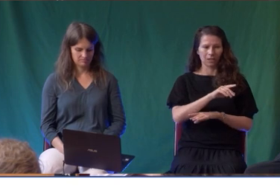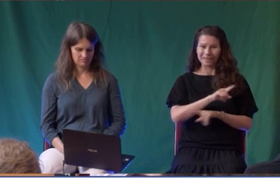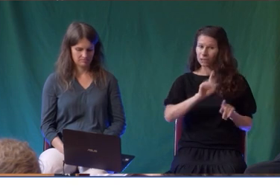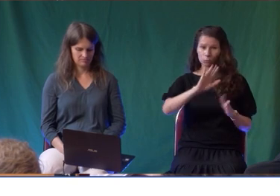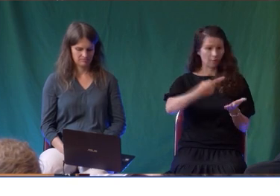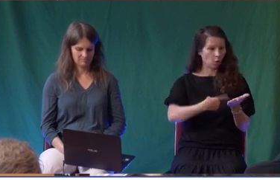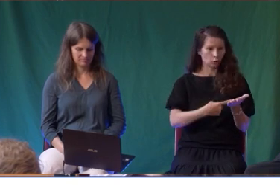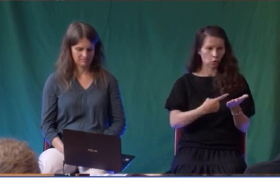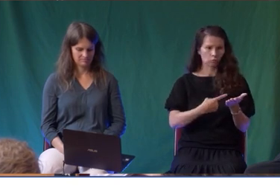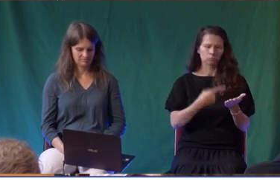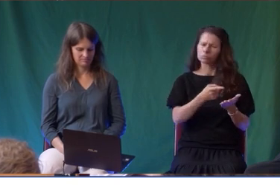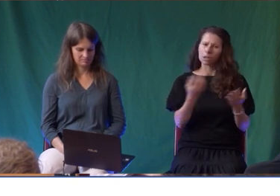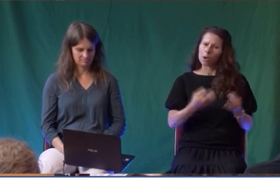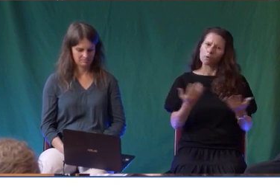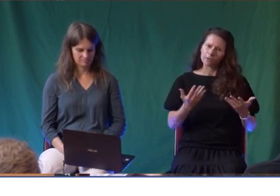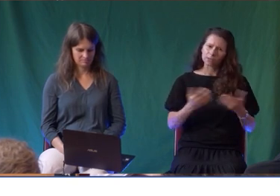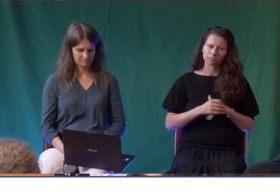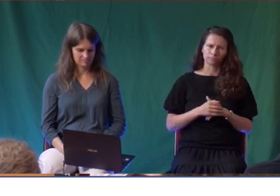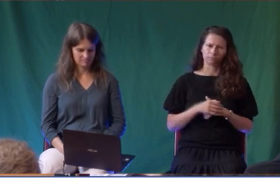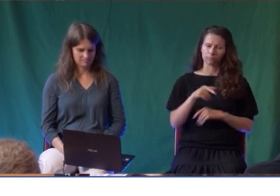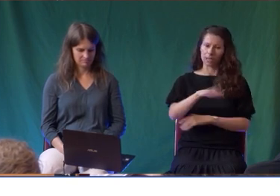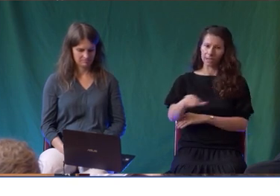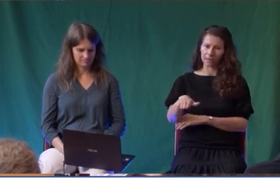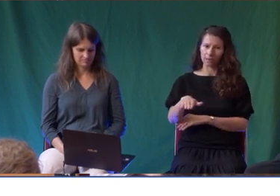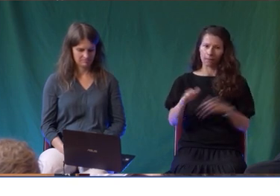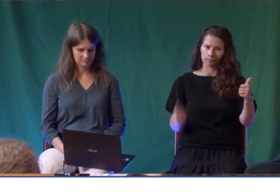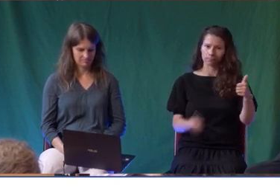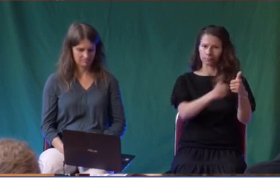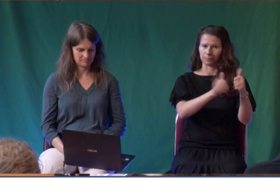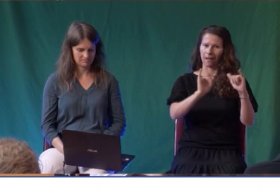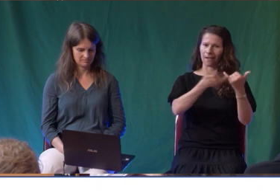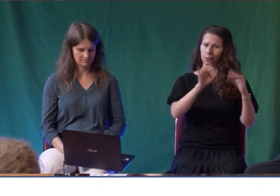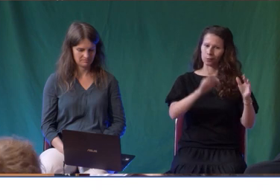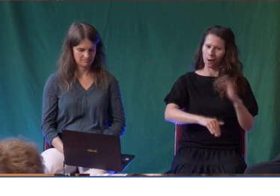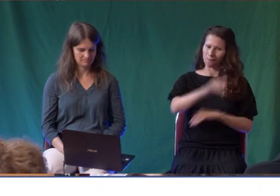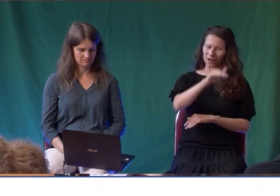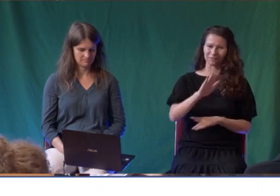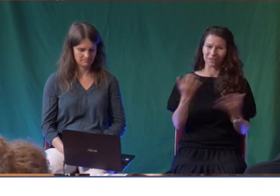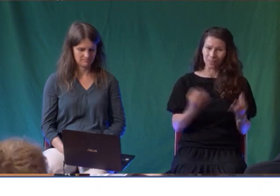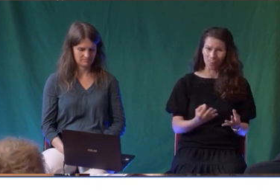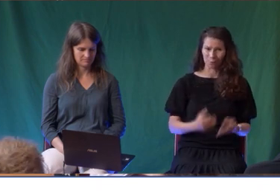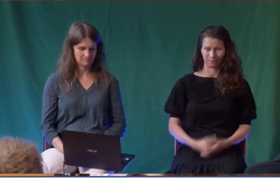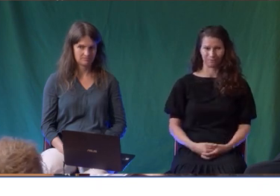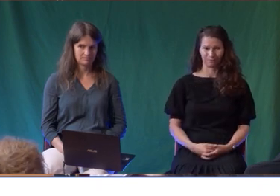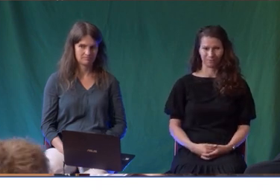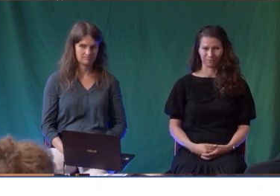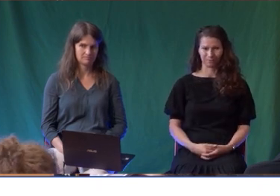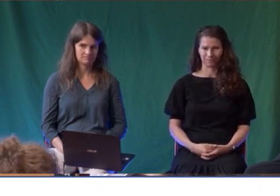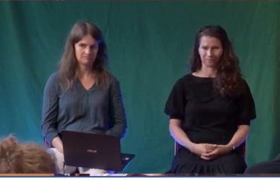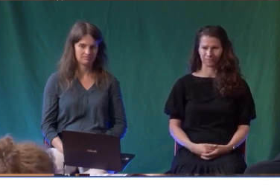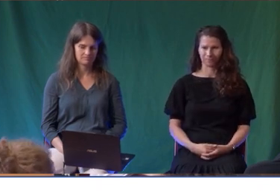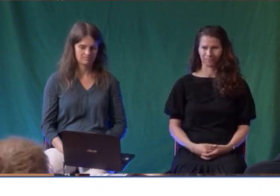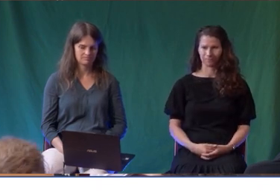was brauchen sie damit die Kinder bei ihren Eltern gut aufwachsen können wir